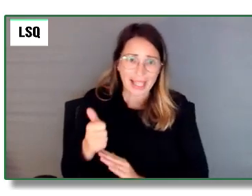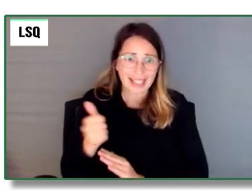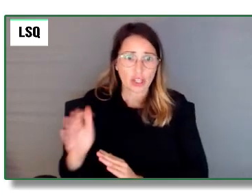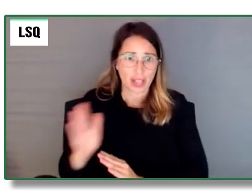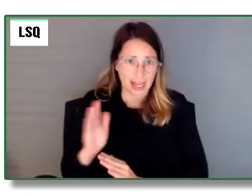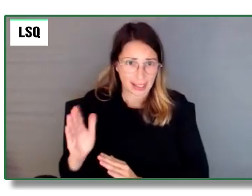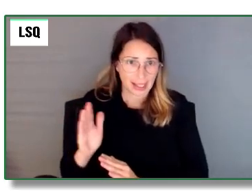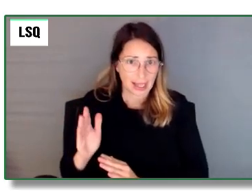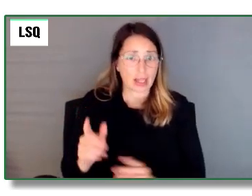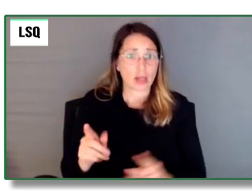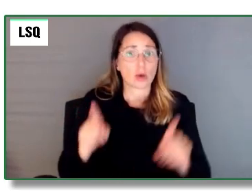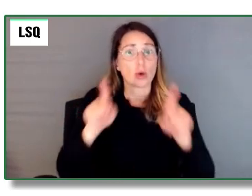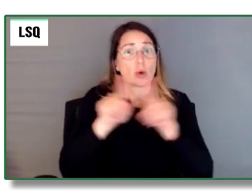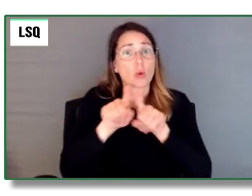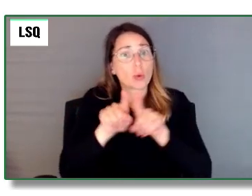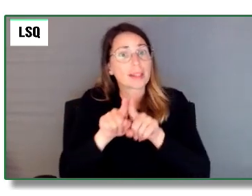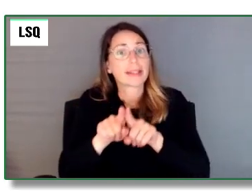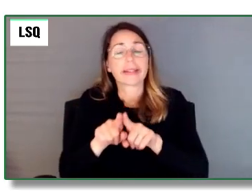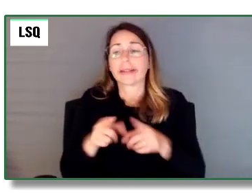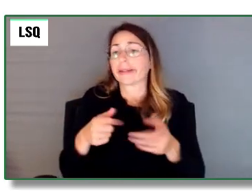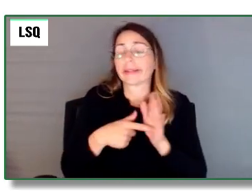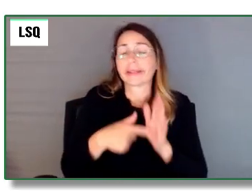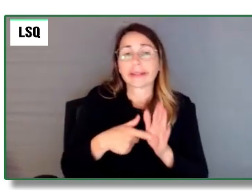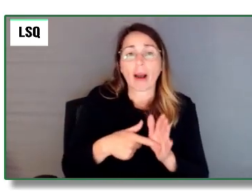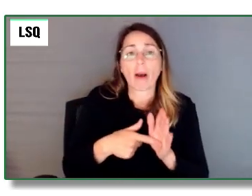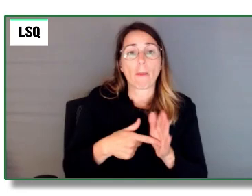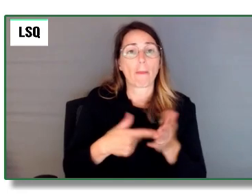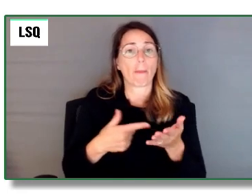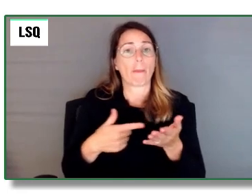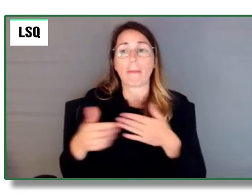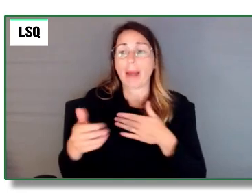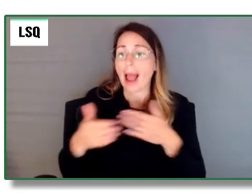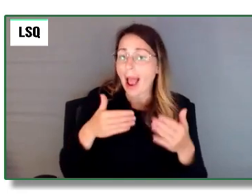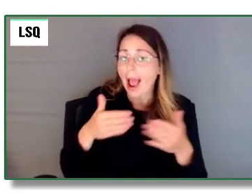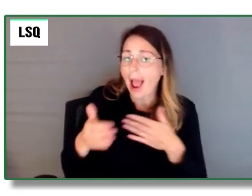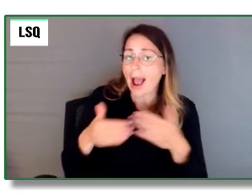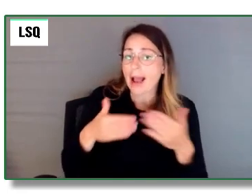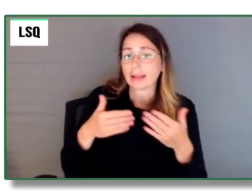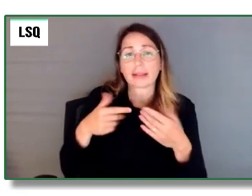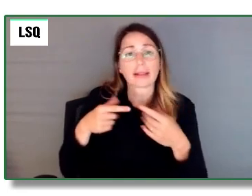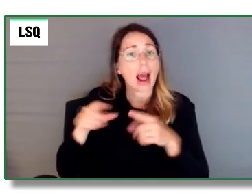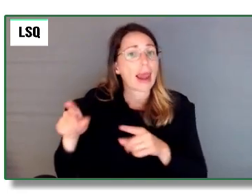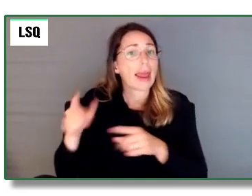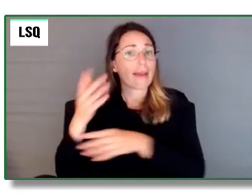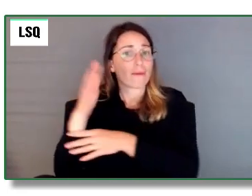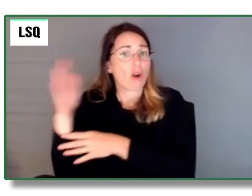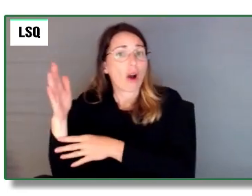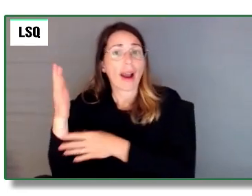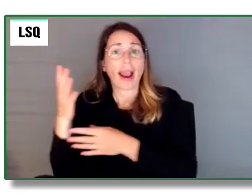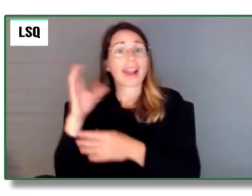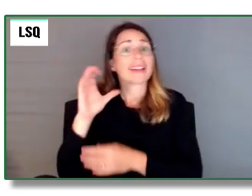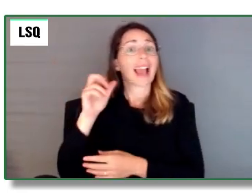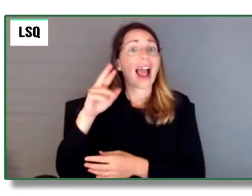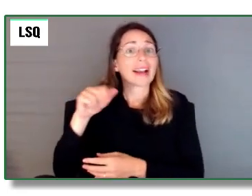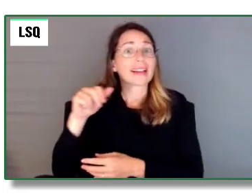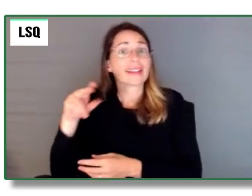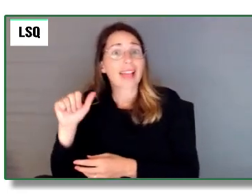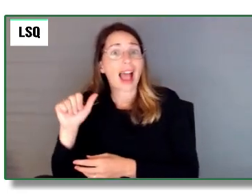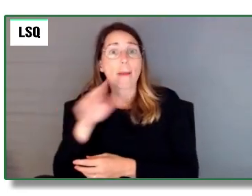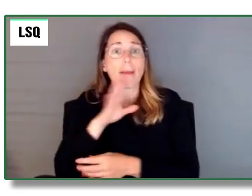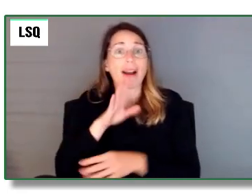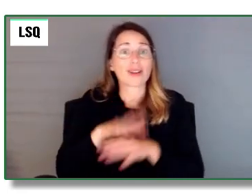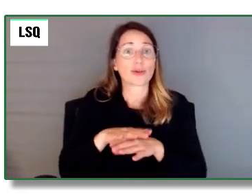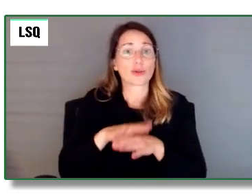groupe, c'est-à-dire des endroits de bain dans les forêts intéressantes. Et Karina a parlé de ce moment de repos C'était des